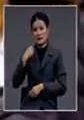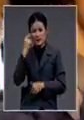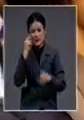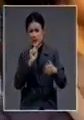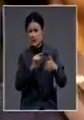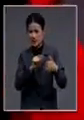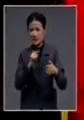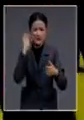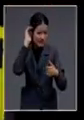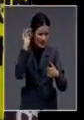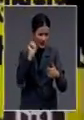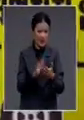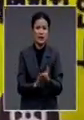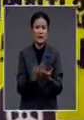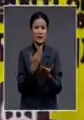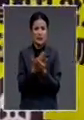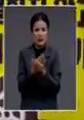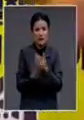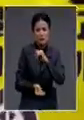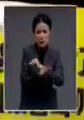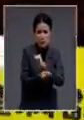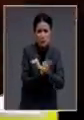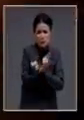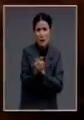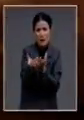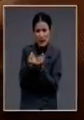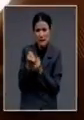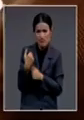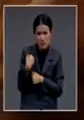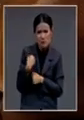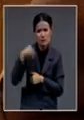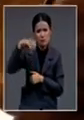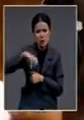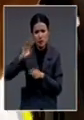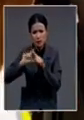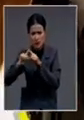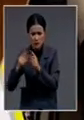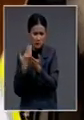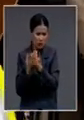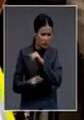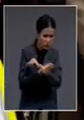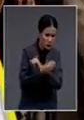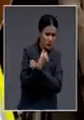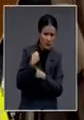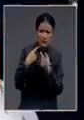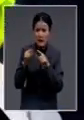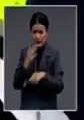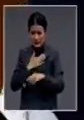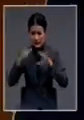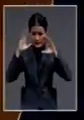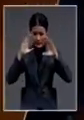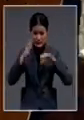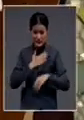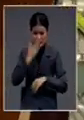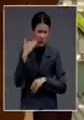ลและองค์กรต่างๆรวมไปถึงหน่วยข่าวกรองแห่งชาติและบริษัทซัมซุงกรุ๊ปด้วยแต่นายอียืนยันว่าเขาไม่ได้กระทำผิดและ